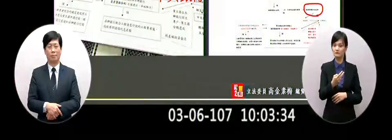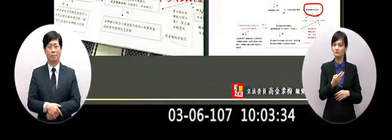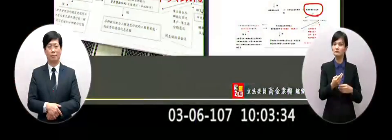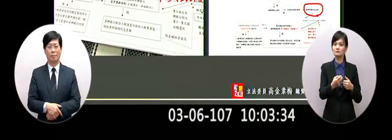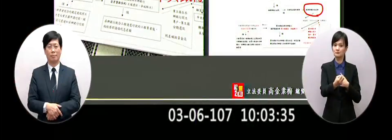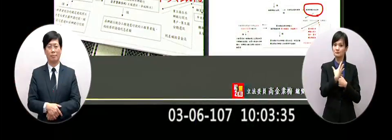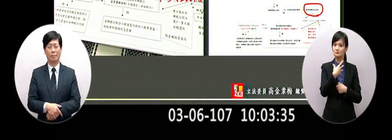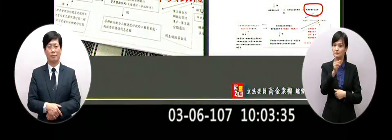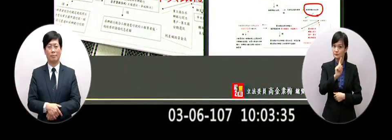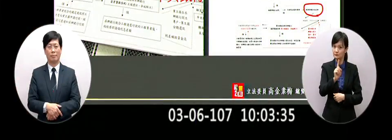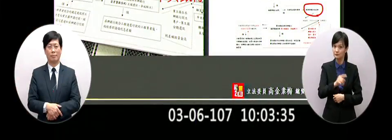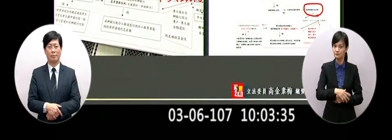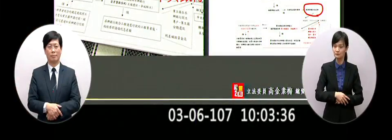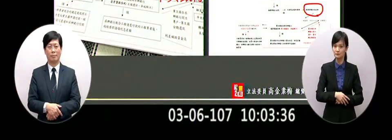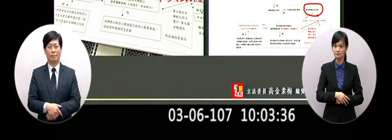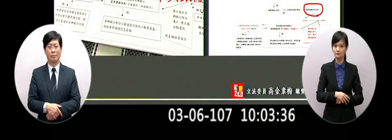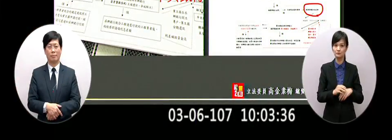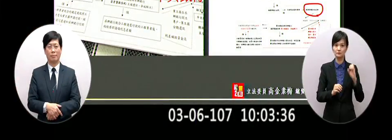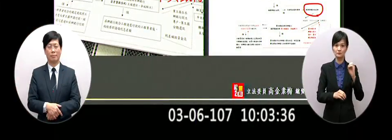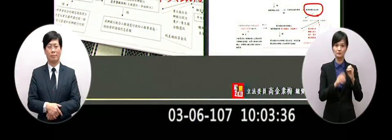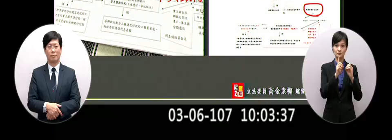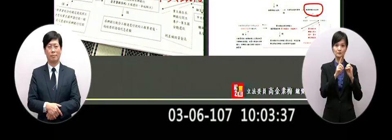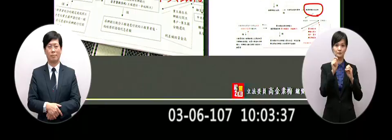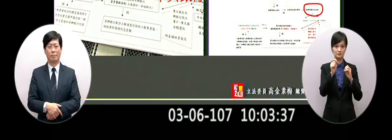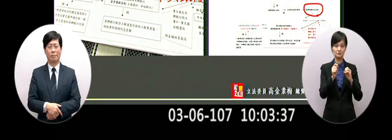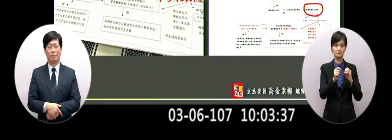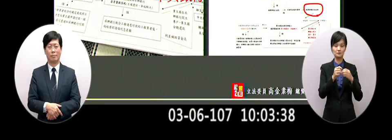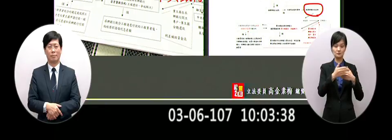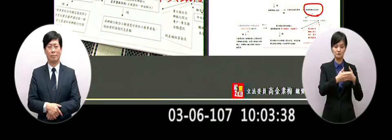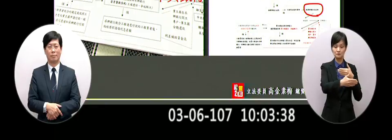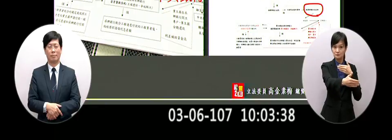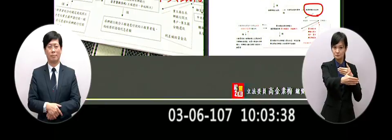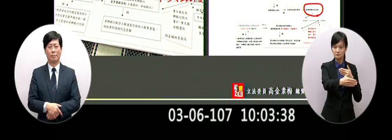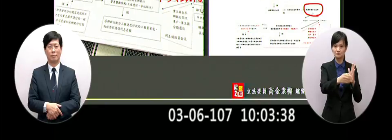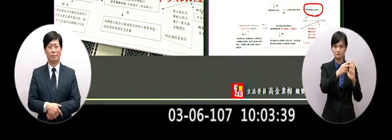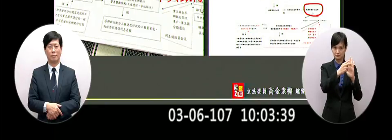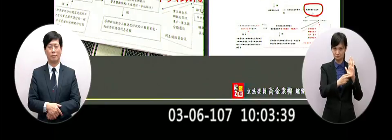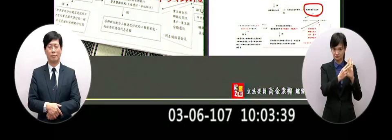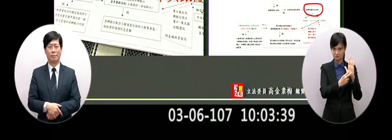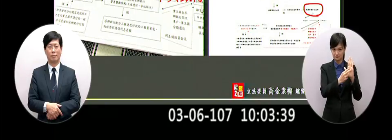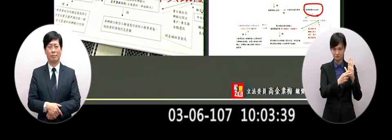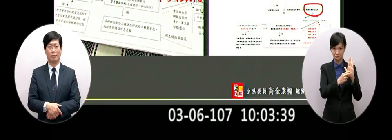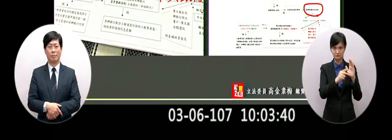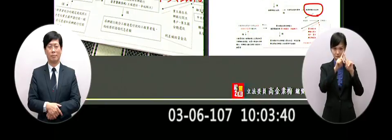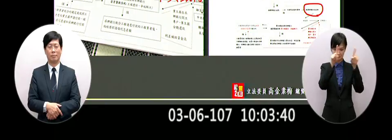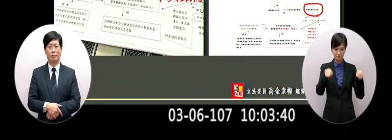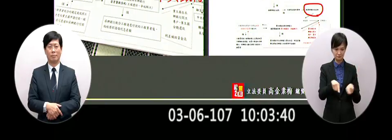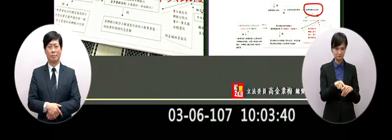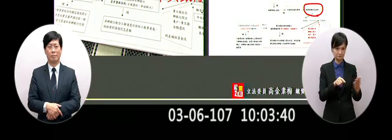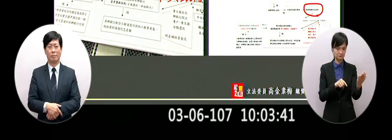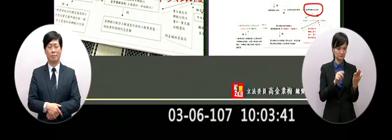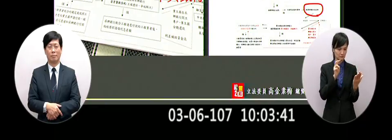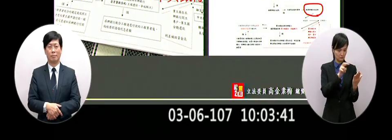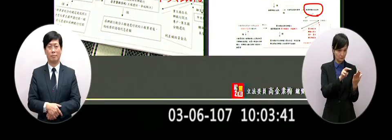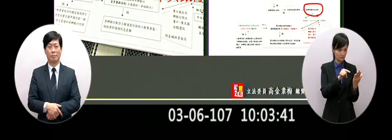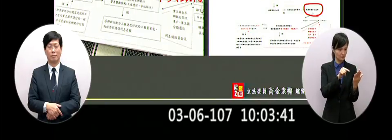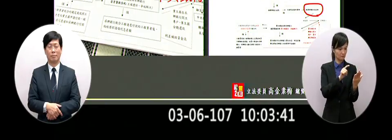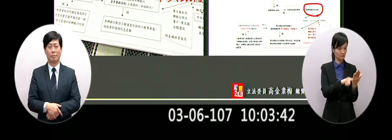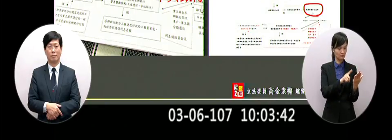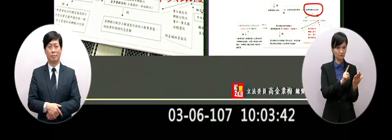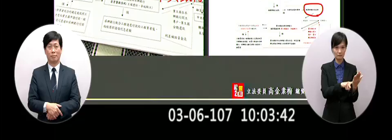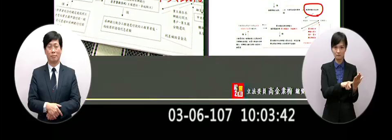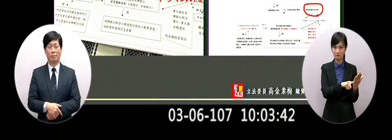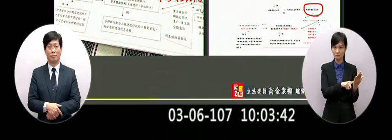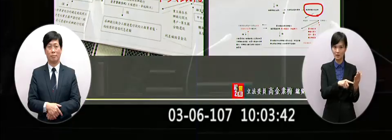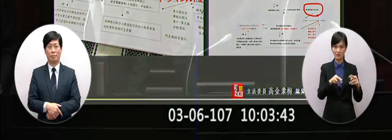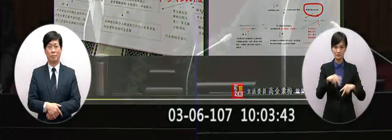来跟我说明 ODA 的执行流程。我想呢，这张图是我有史以来看到行政单位